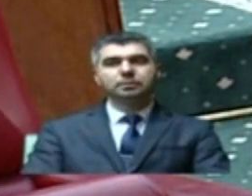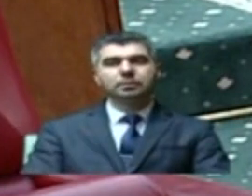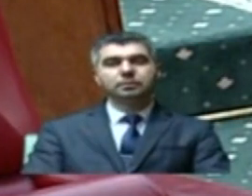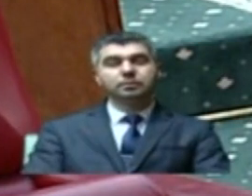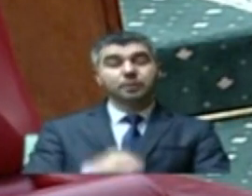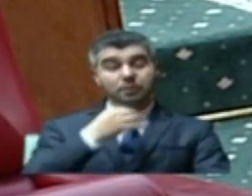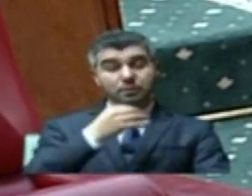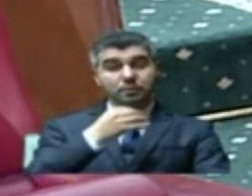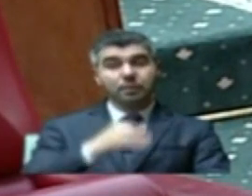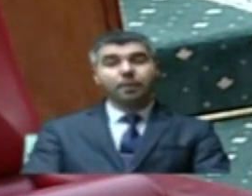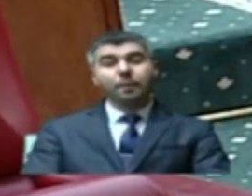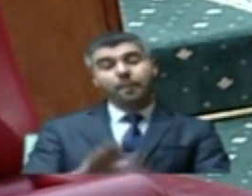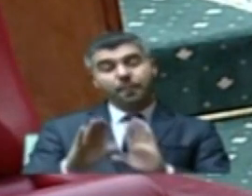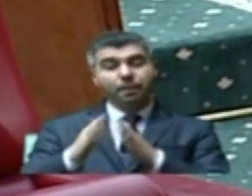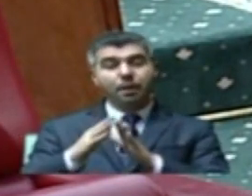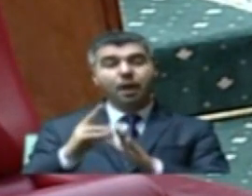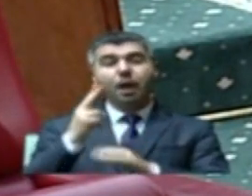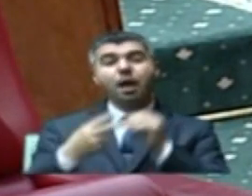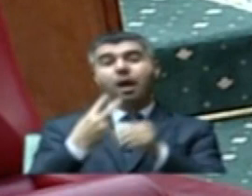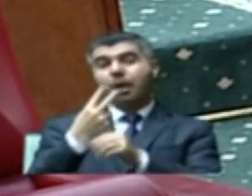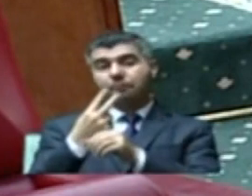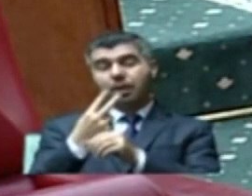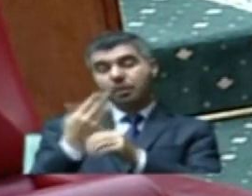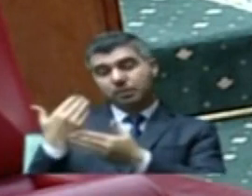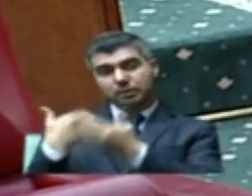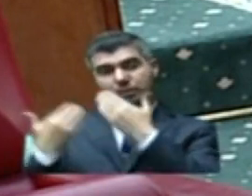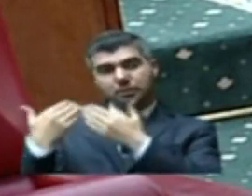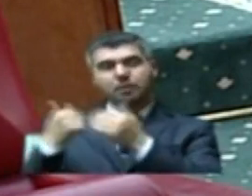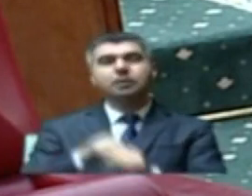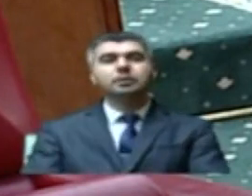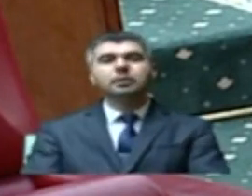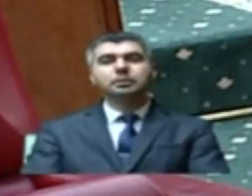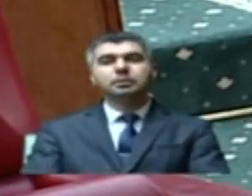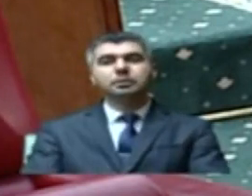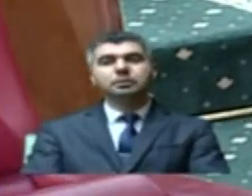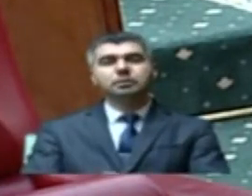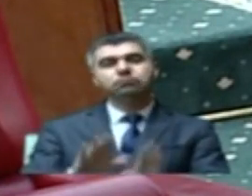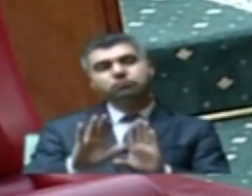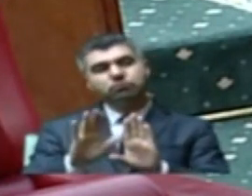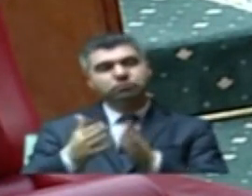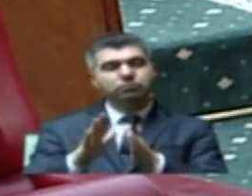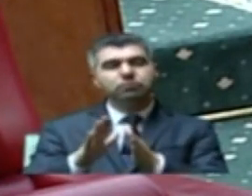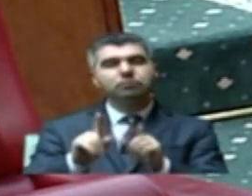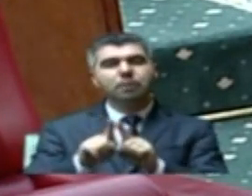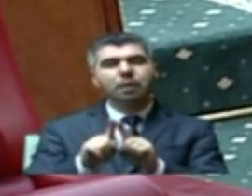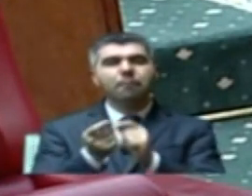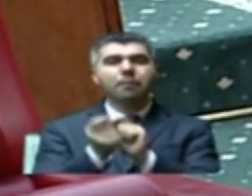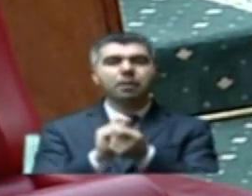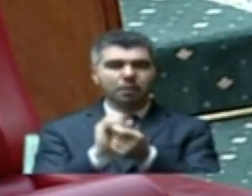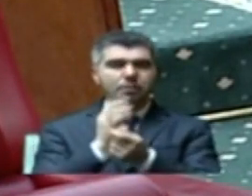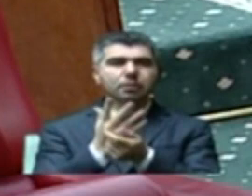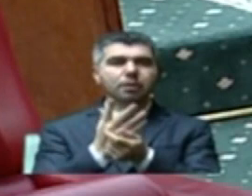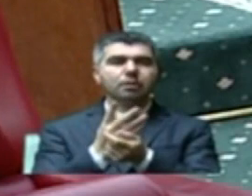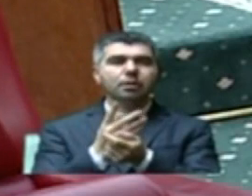أعلن على أنه خلال سنتين فقط، السنة الماضية وهذه السنة، تم انتقال عدد المناصب المالية